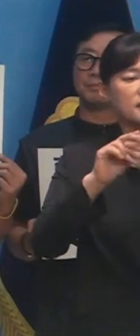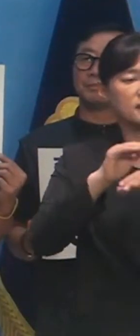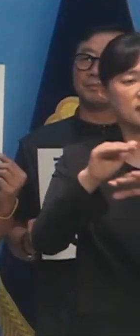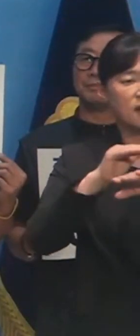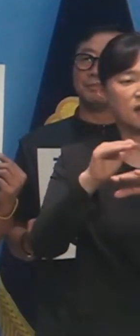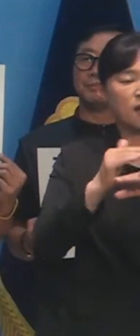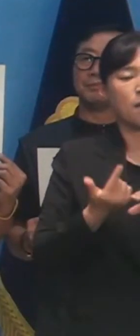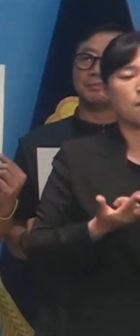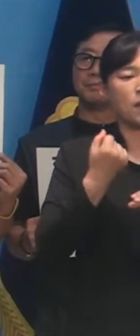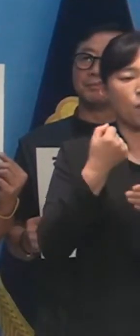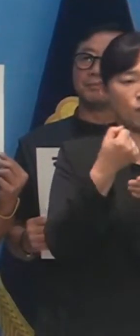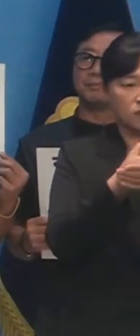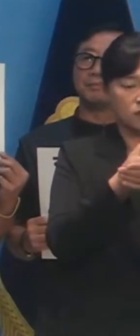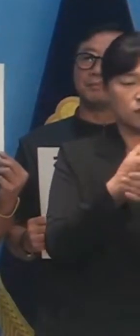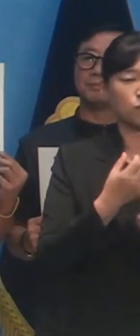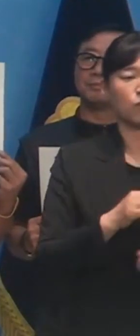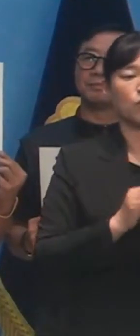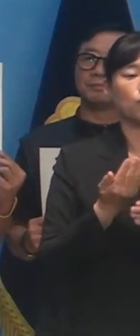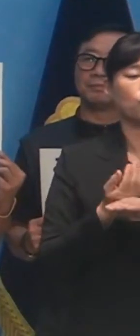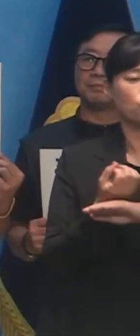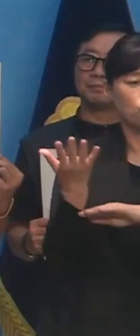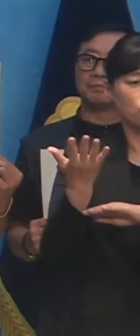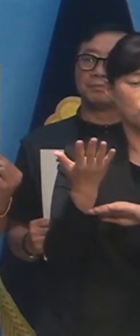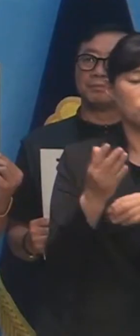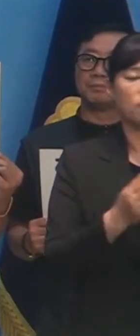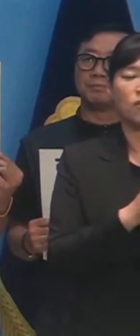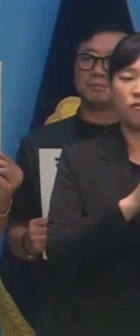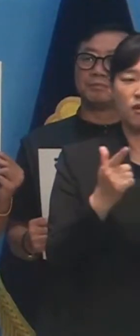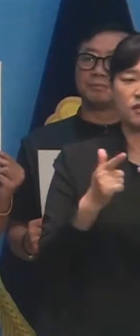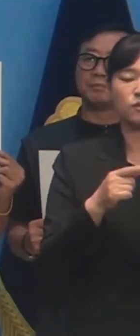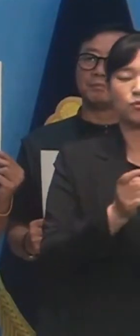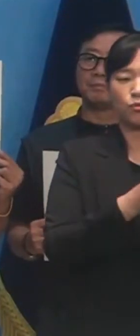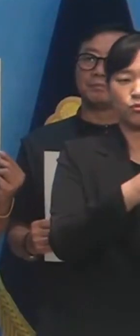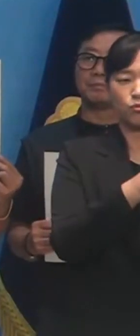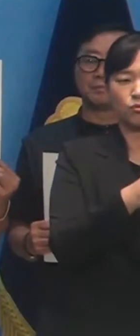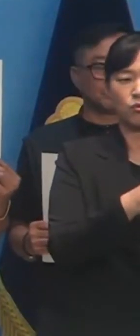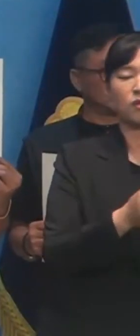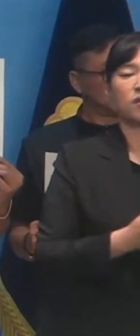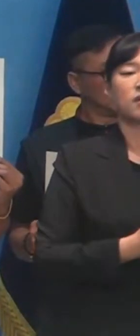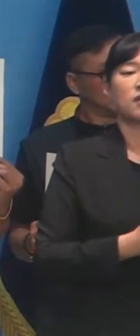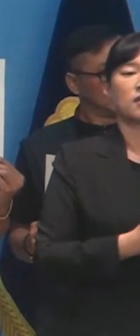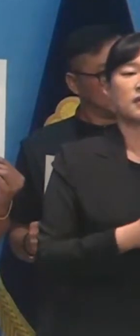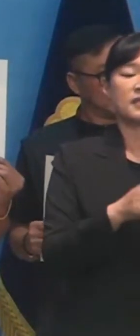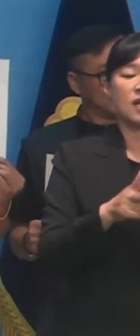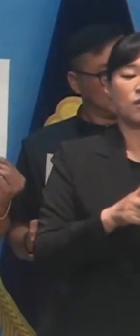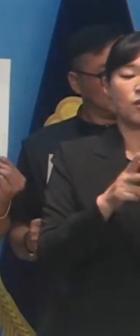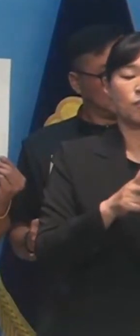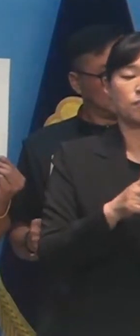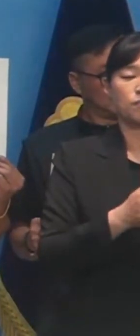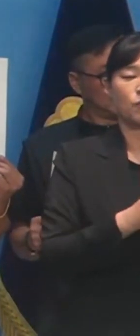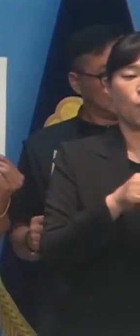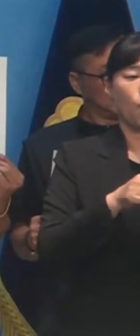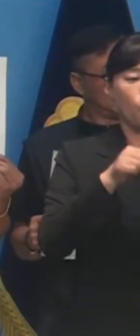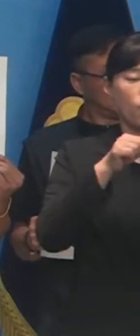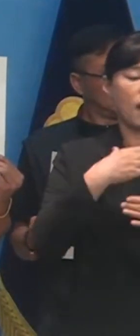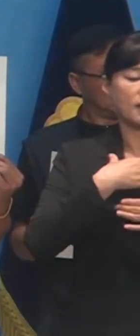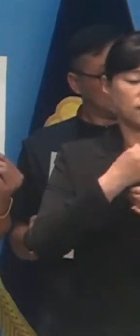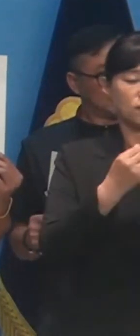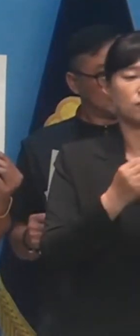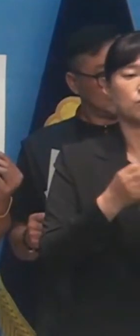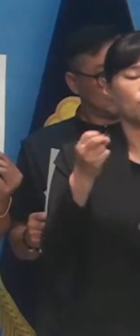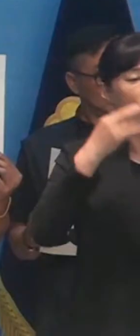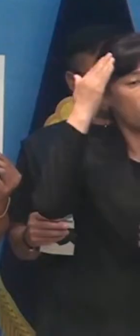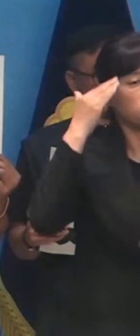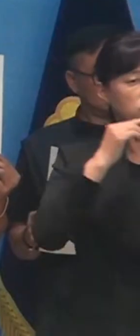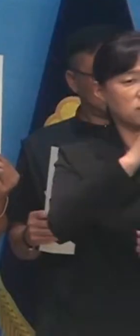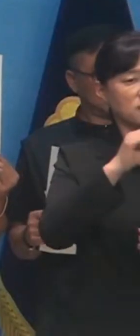조기 확정, 수출 다변화 정책 촉구, 공급망 및 전후방 산업종사자 고용 안정 대책, 한국